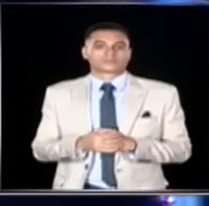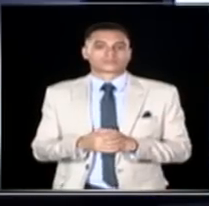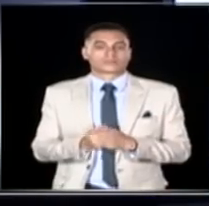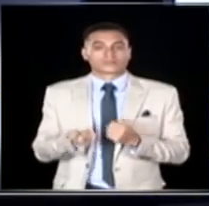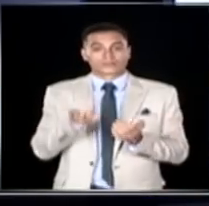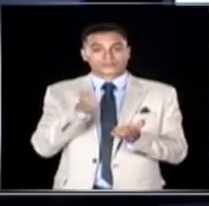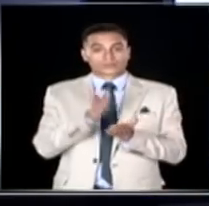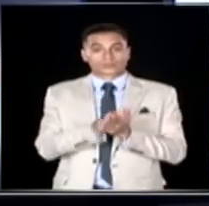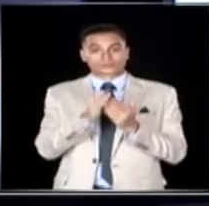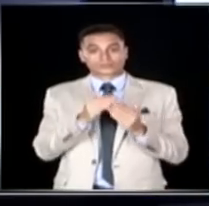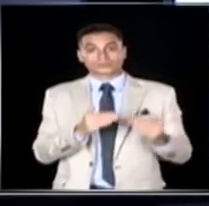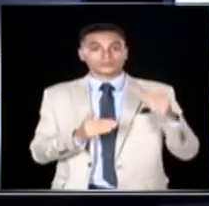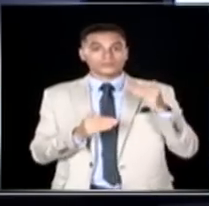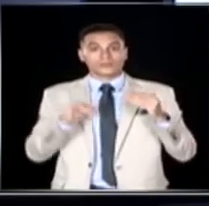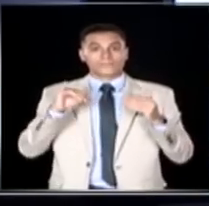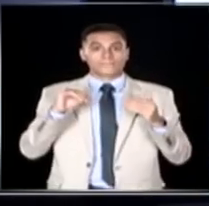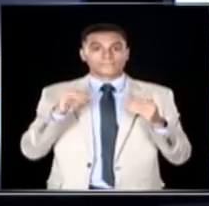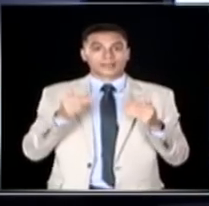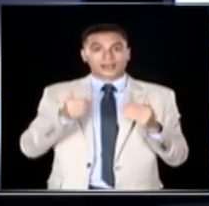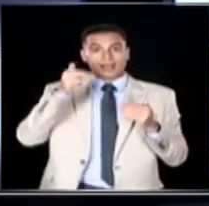فرصة التقدم لمخاخة.